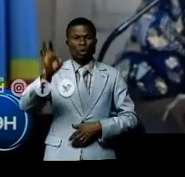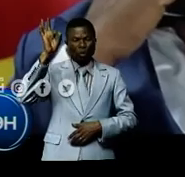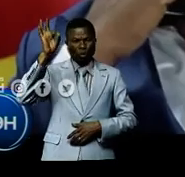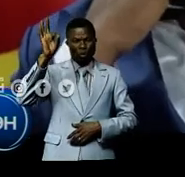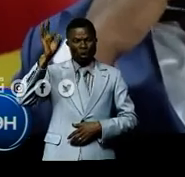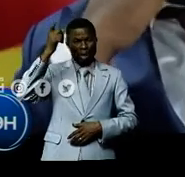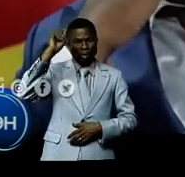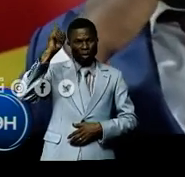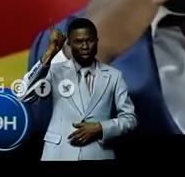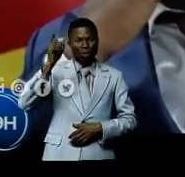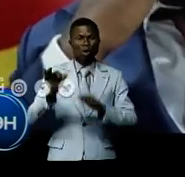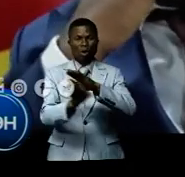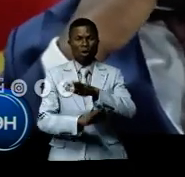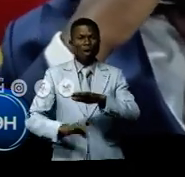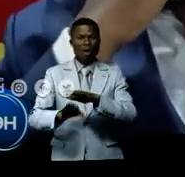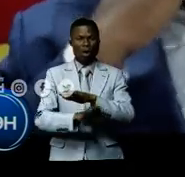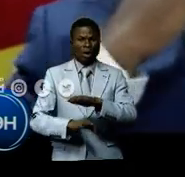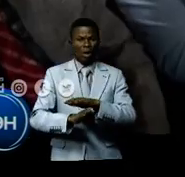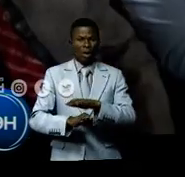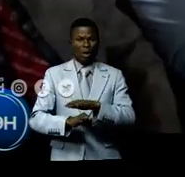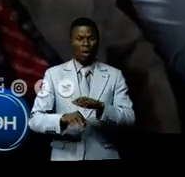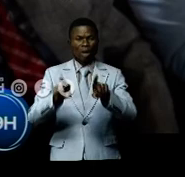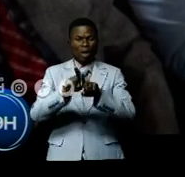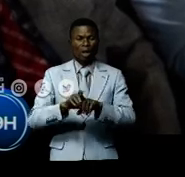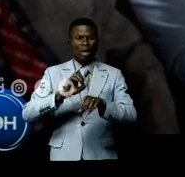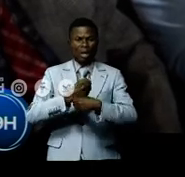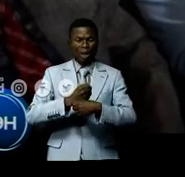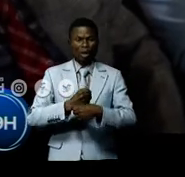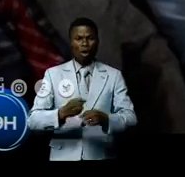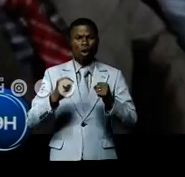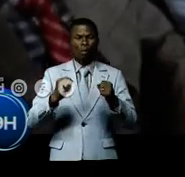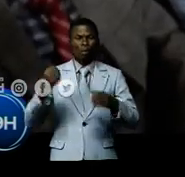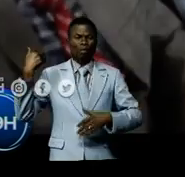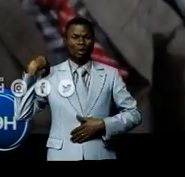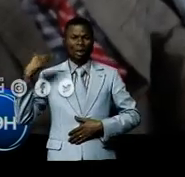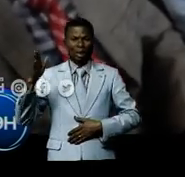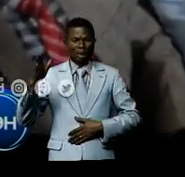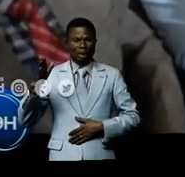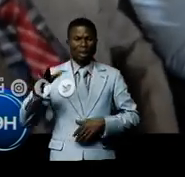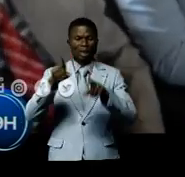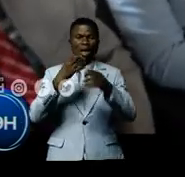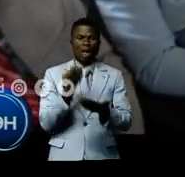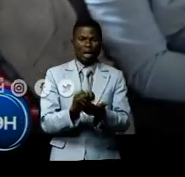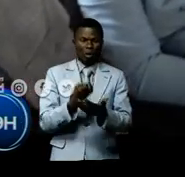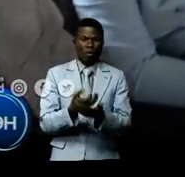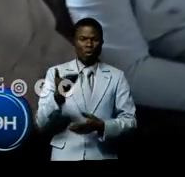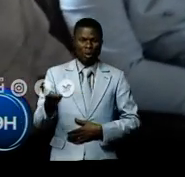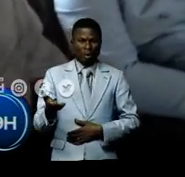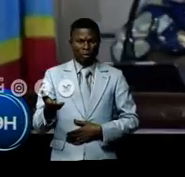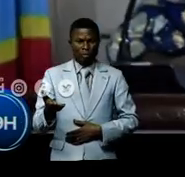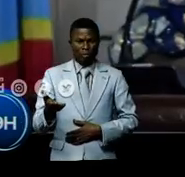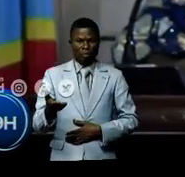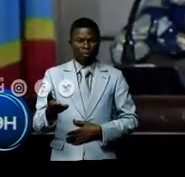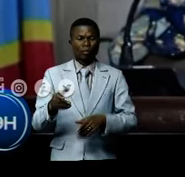l'origine de la fondation et de la restauration de l'autorité de l'État. Le domaine économique. Il